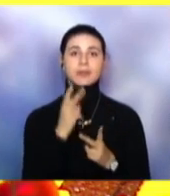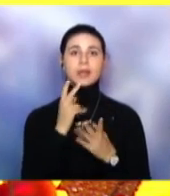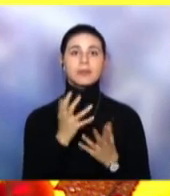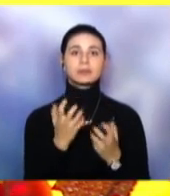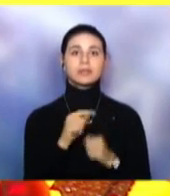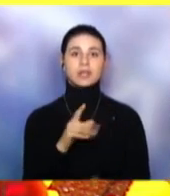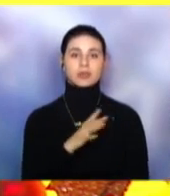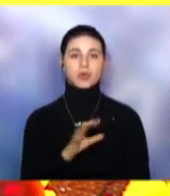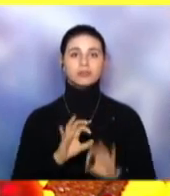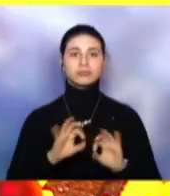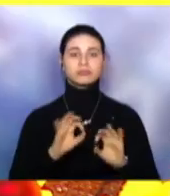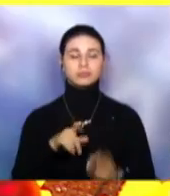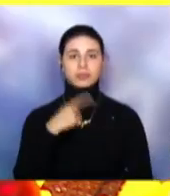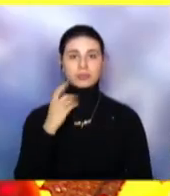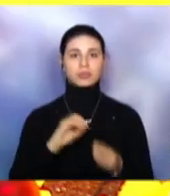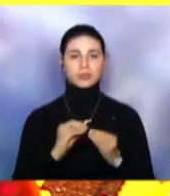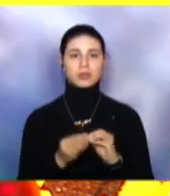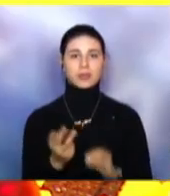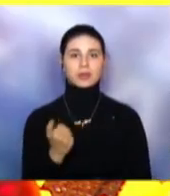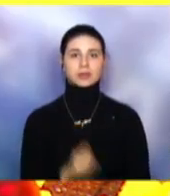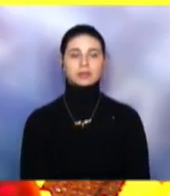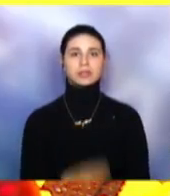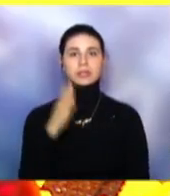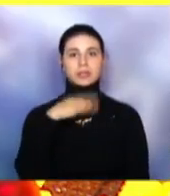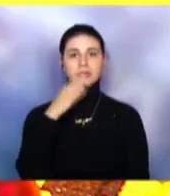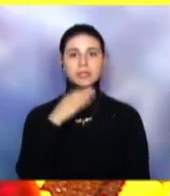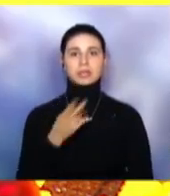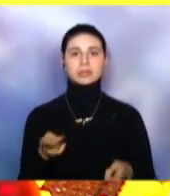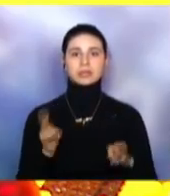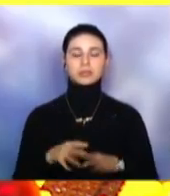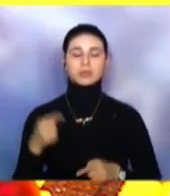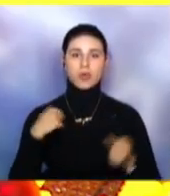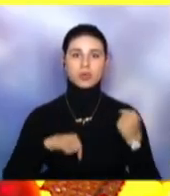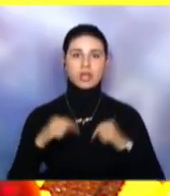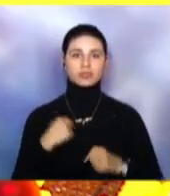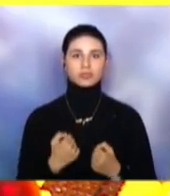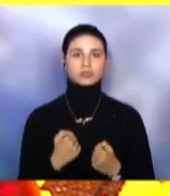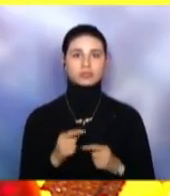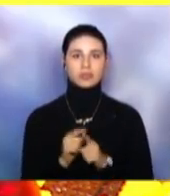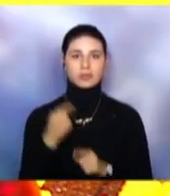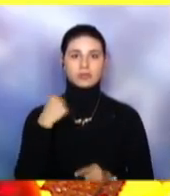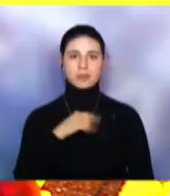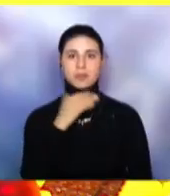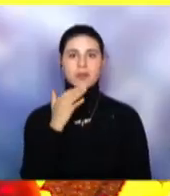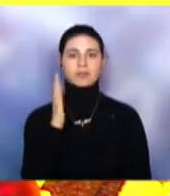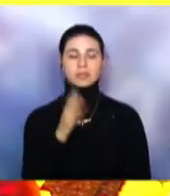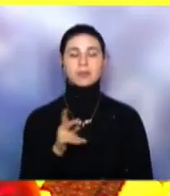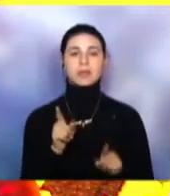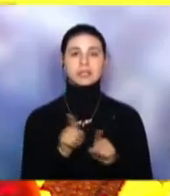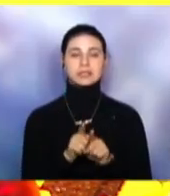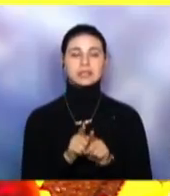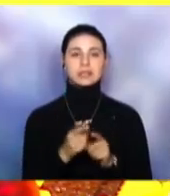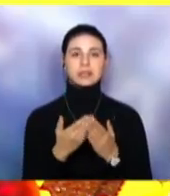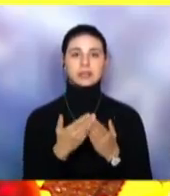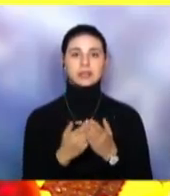მივიღებთ, რაზედაც ბატონი კახა საუბრობდა. ანუ სითხე დარჩება ჩვენს ორგანიზმში, მაგრამ დარჩება ისეთ სივრცეში,